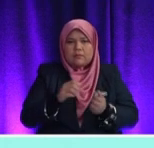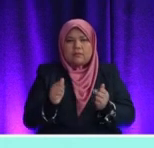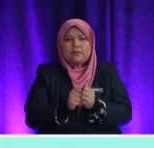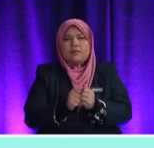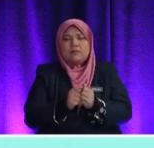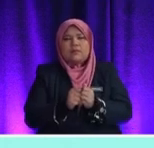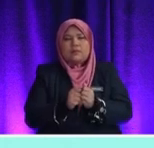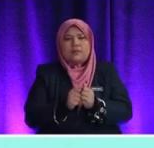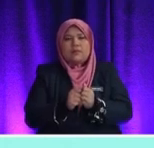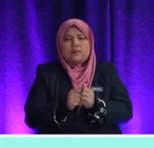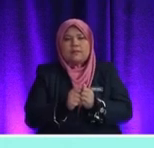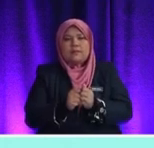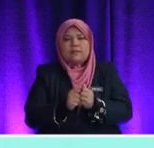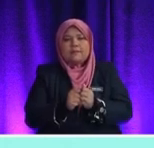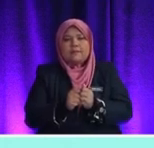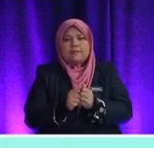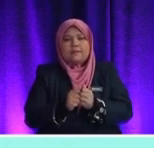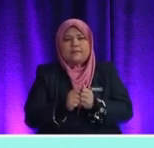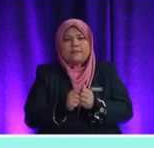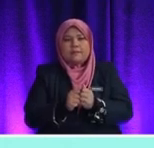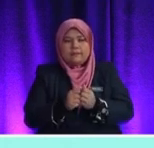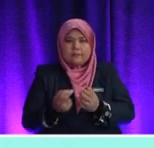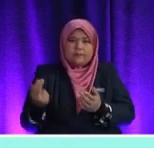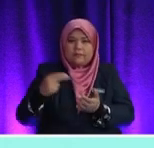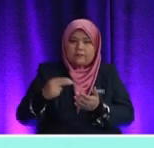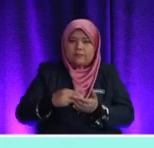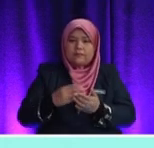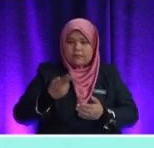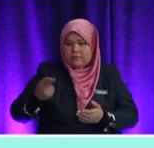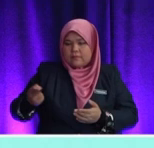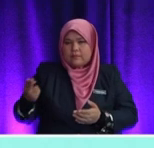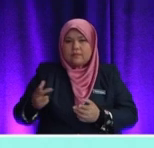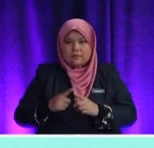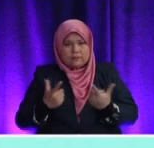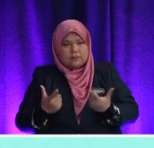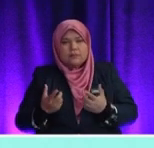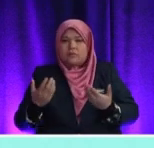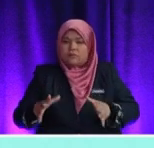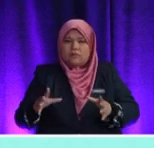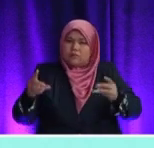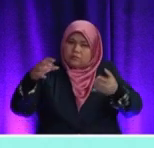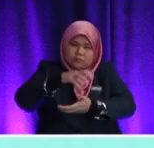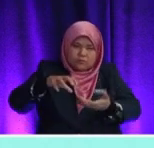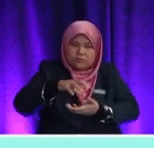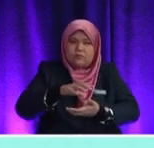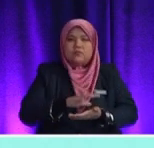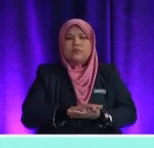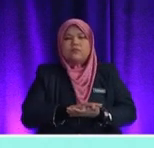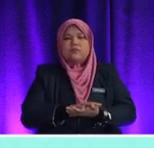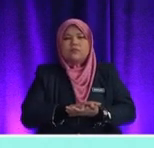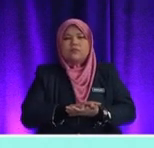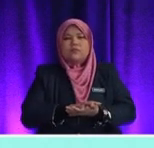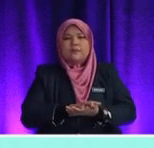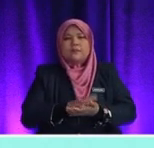as kita pinggir unsur lain ya sudah ada dalam keadaan dalam keadaan yang tidak